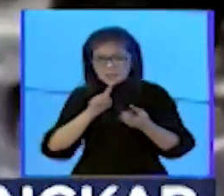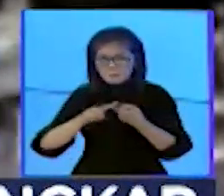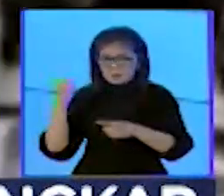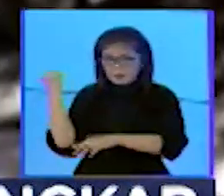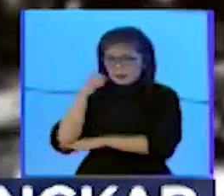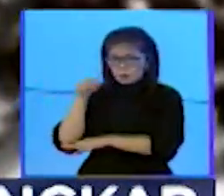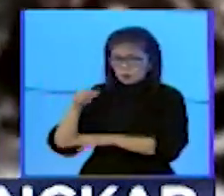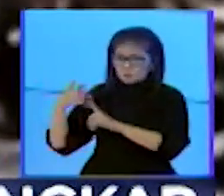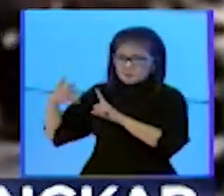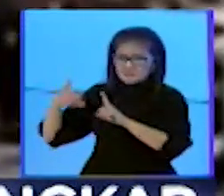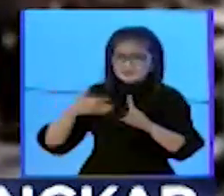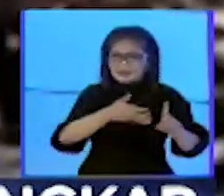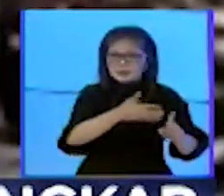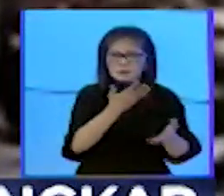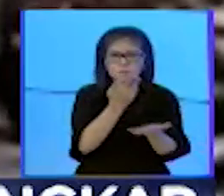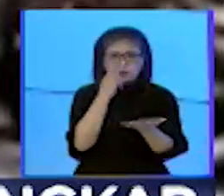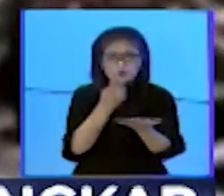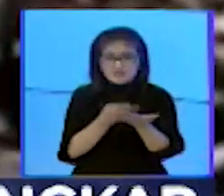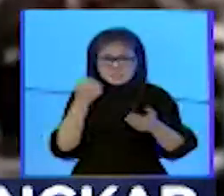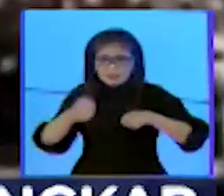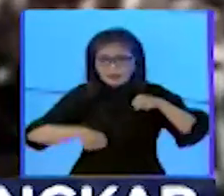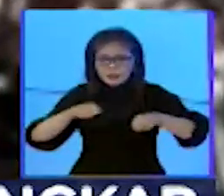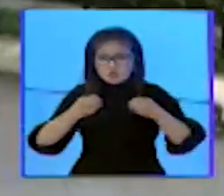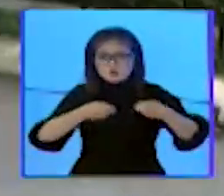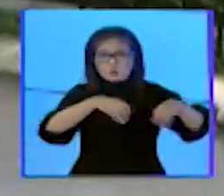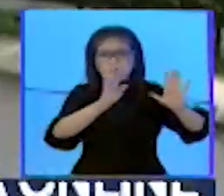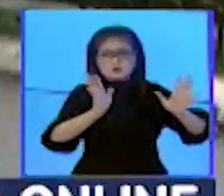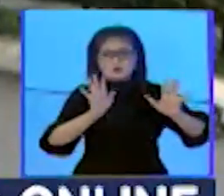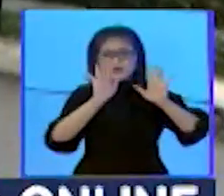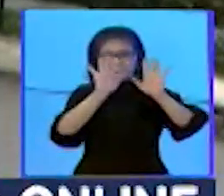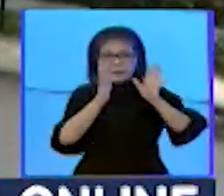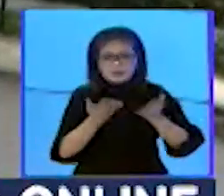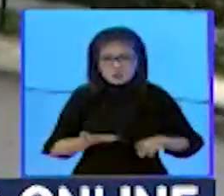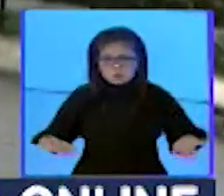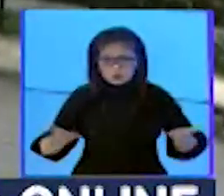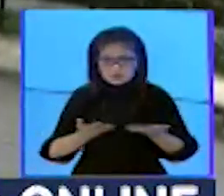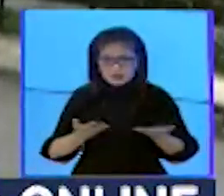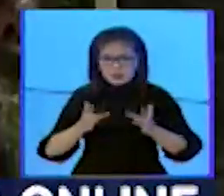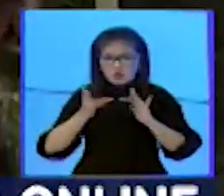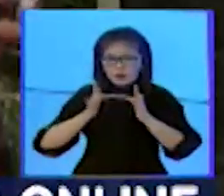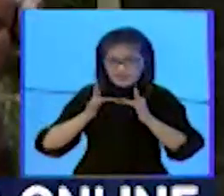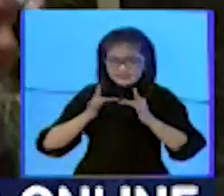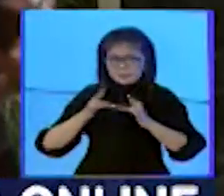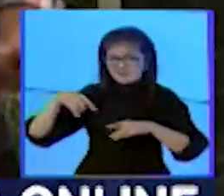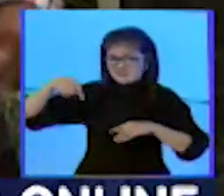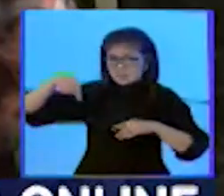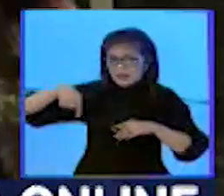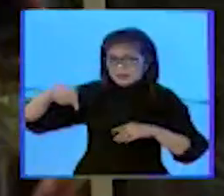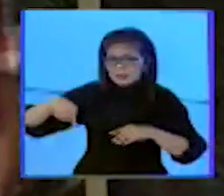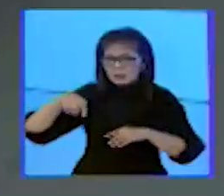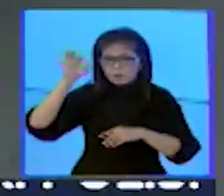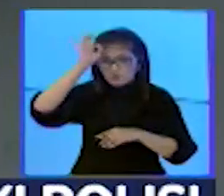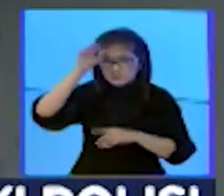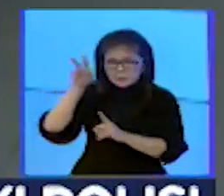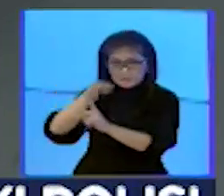polisi. Barang bukti sepeda telah dijual pelaku melalui media online. Polisi masih menyelidiki identitas pembeli yang membeli sepeda